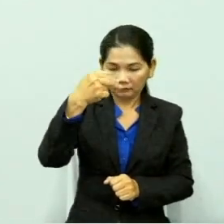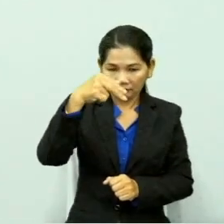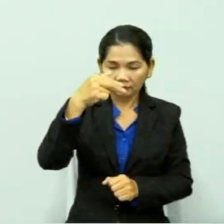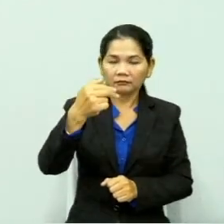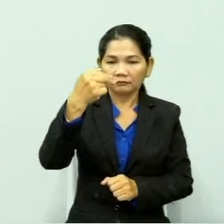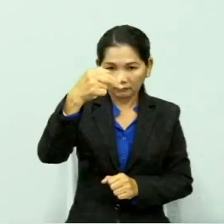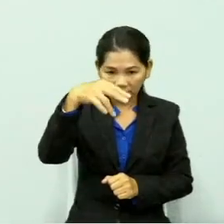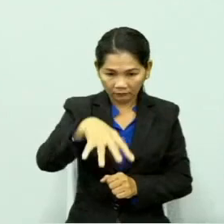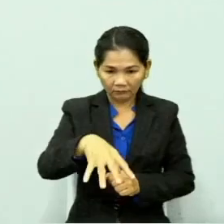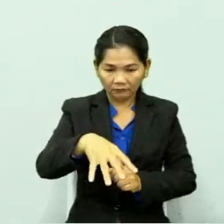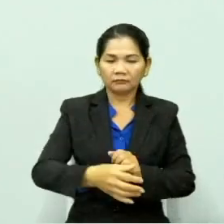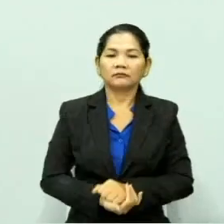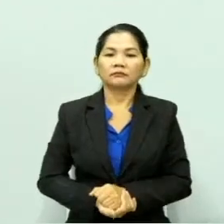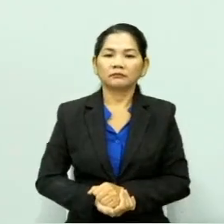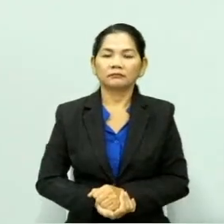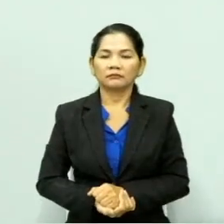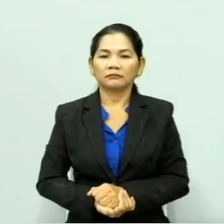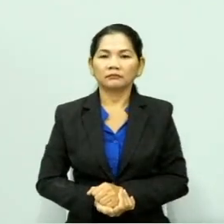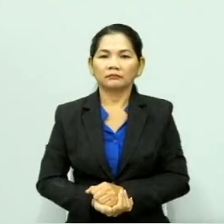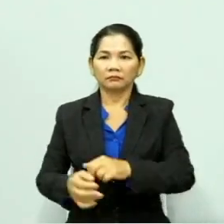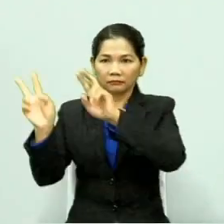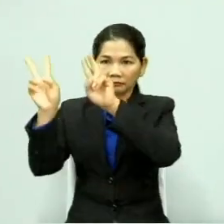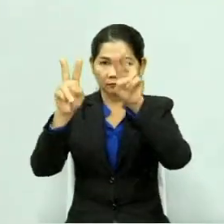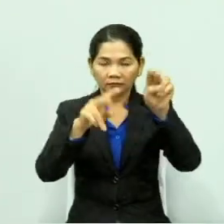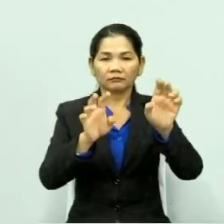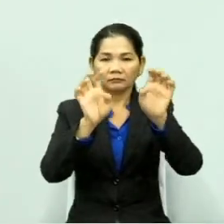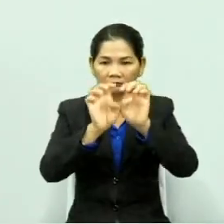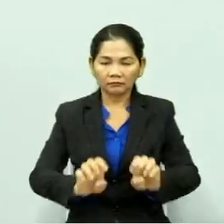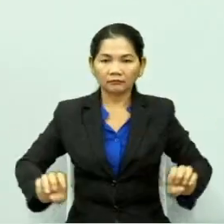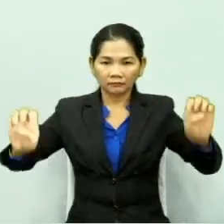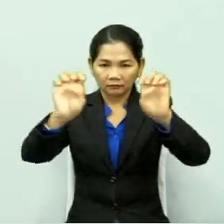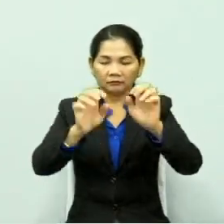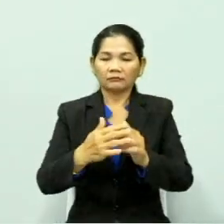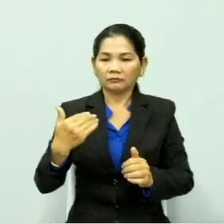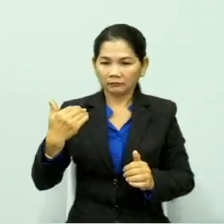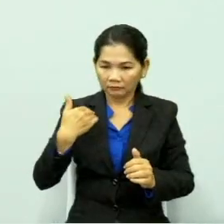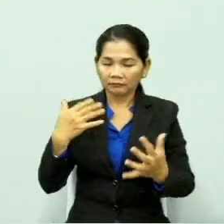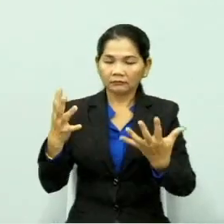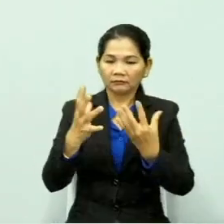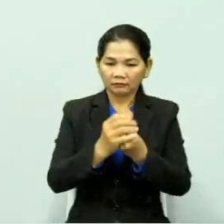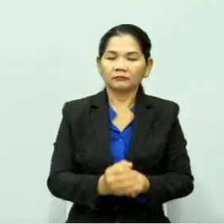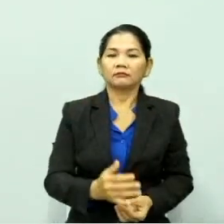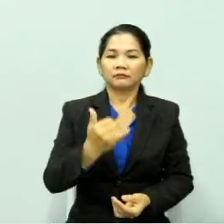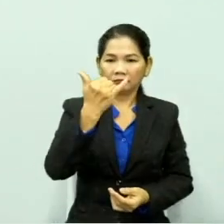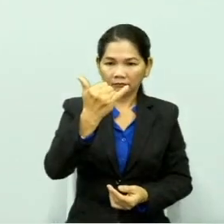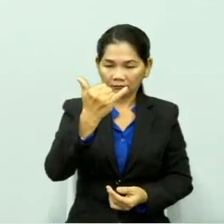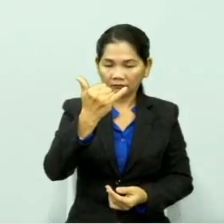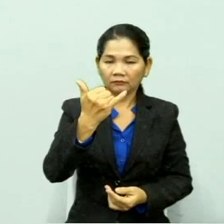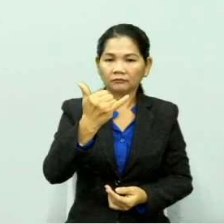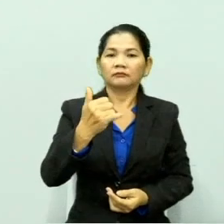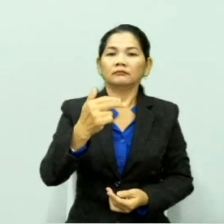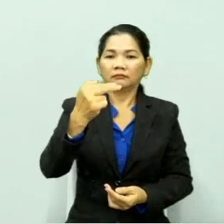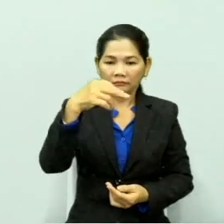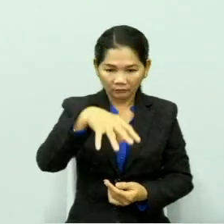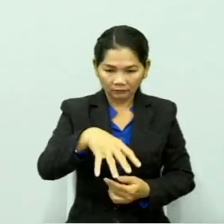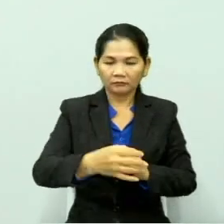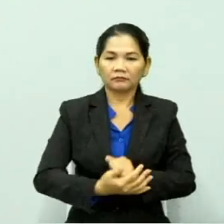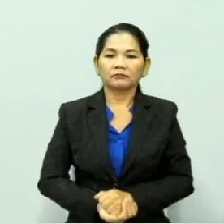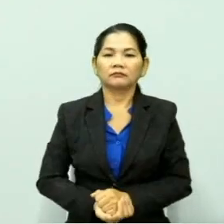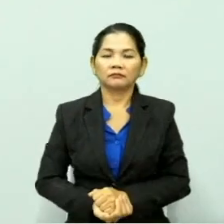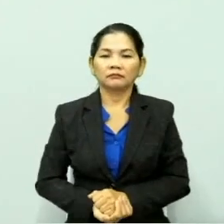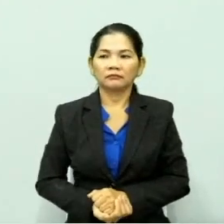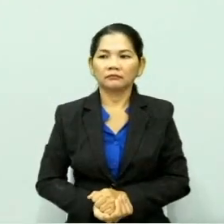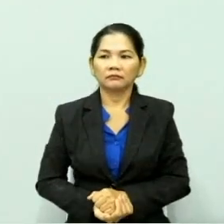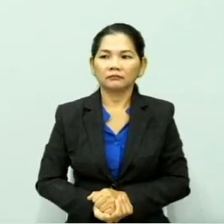lãnh chà chẳng chà cần lãnh tiết cho thò mà chết miếng trong nốn bà mũi cần lãnh chà hay miên đôi